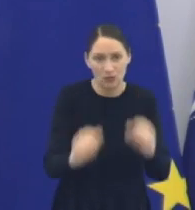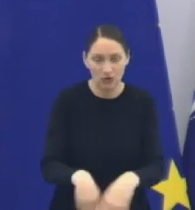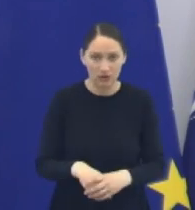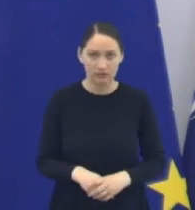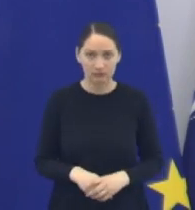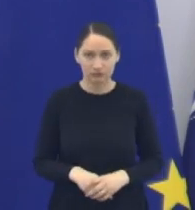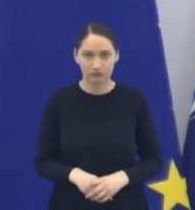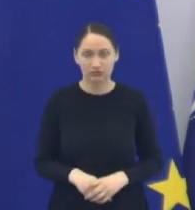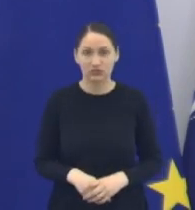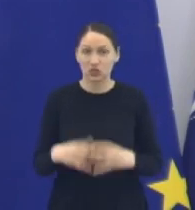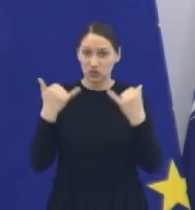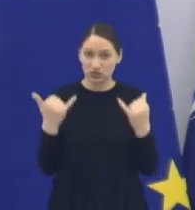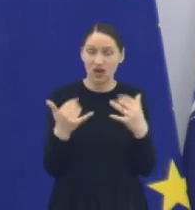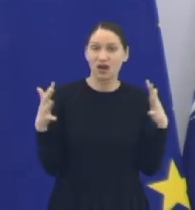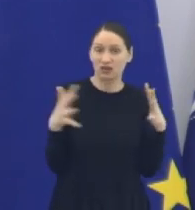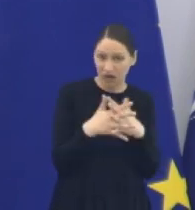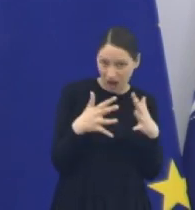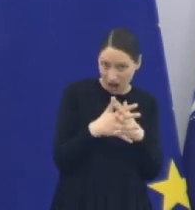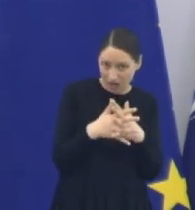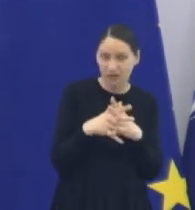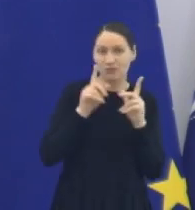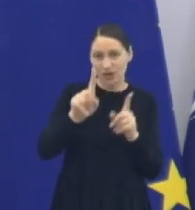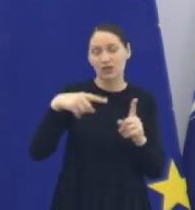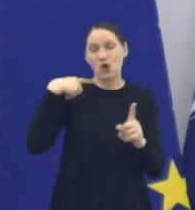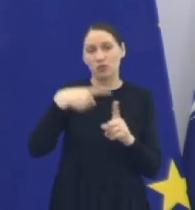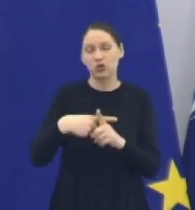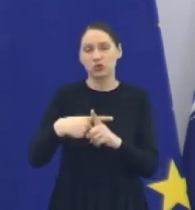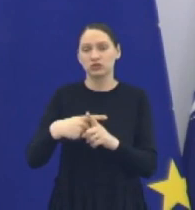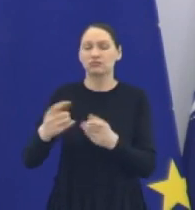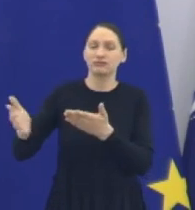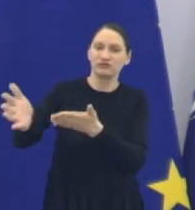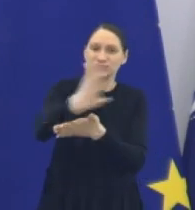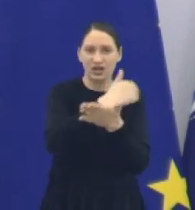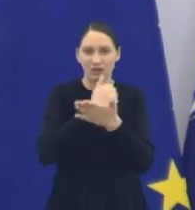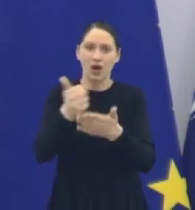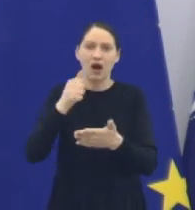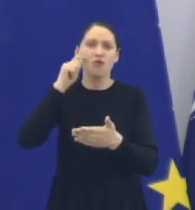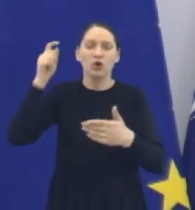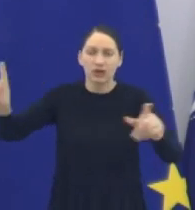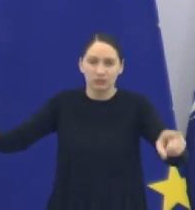tik tai karas, šiandien vyksta lygiai grečiai ir Ukrainos atstatymas. Tai turime suprasti